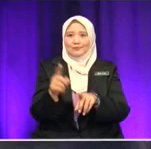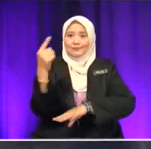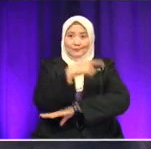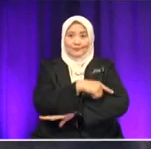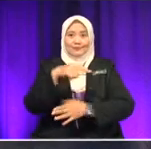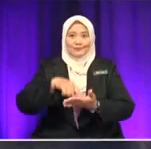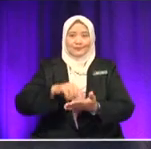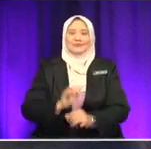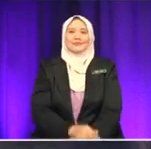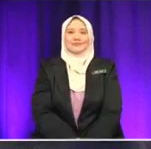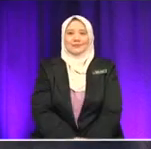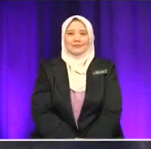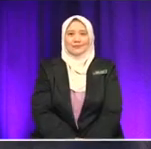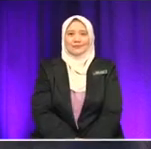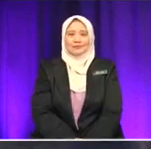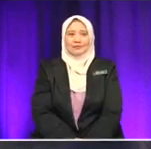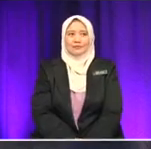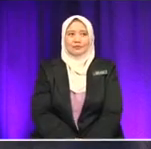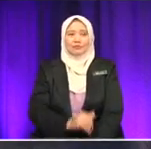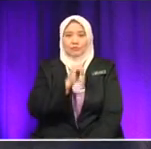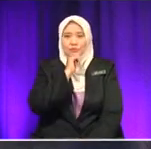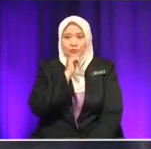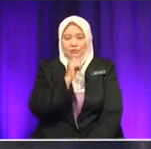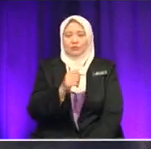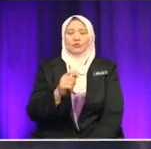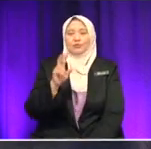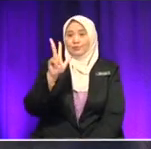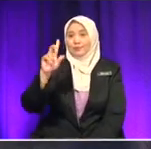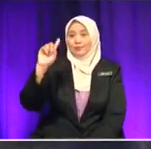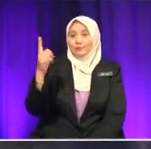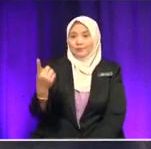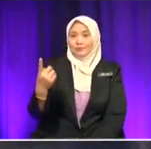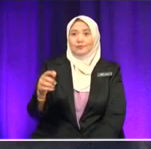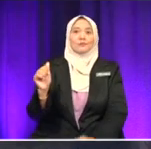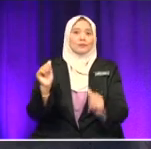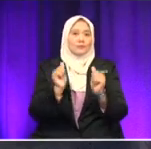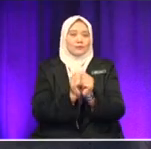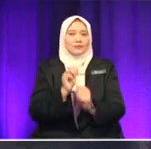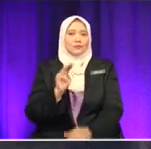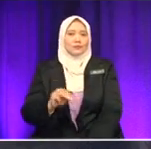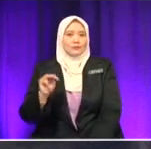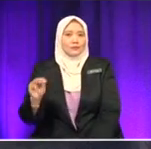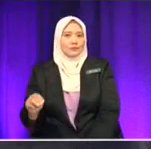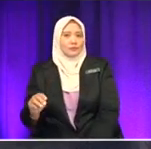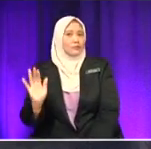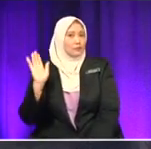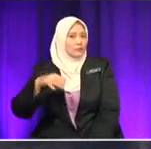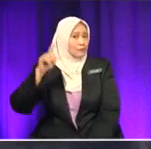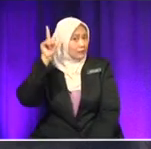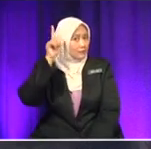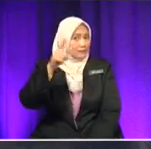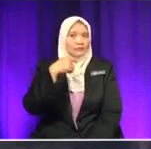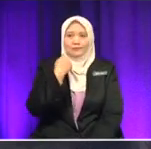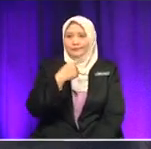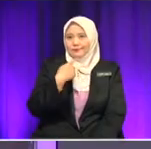kita nampaknya tidaklah akan bertiga sahaja kerana kita akan turut serta ditemani oleh murid-murid cikgu. Apa kata cikgu? Kenalkan siapa